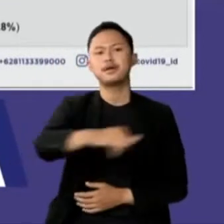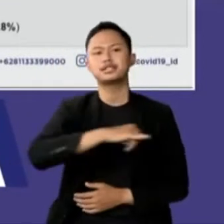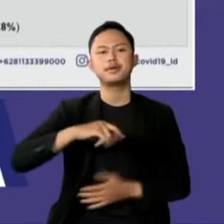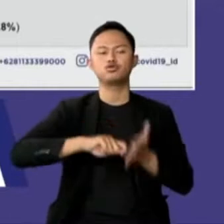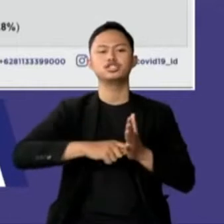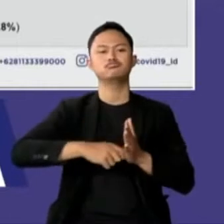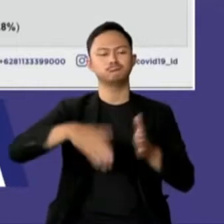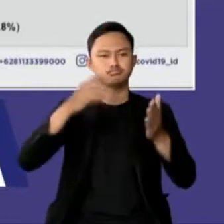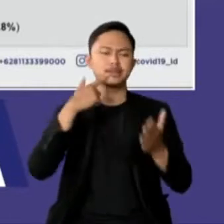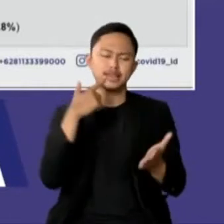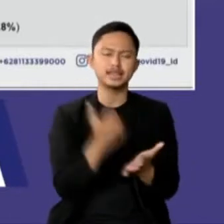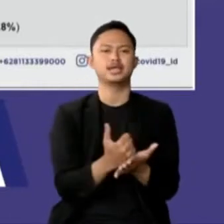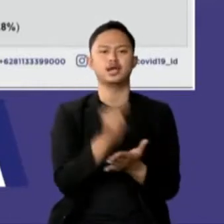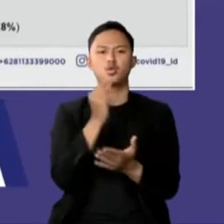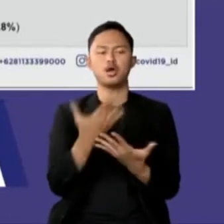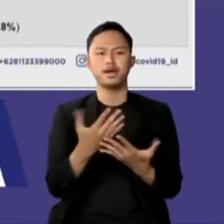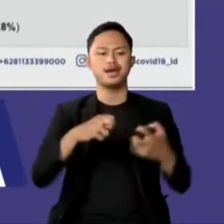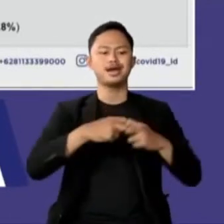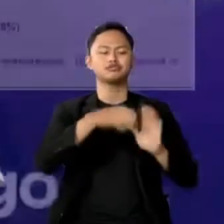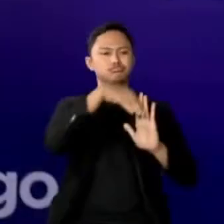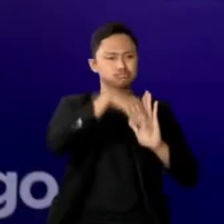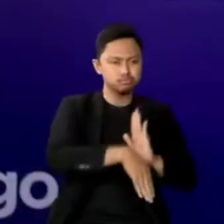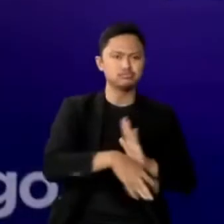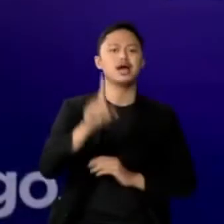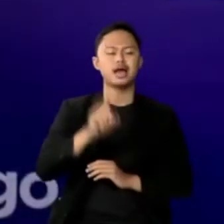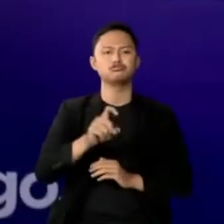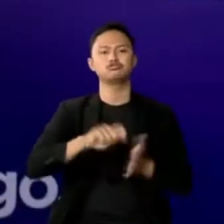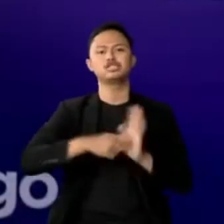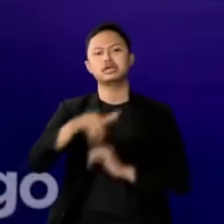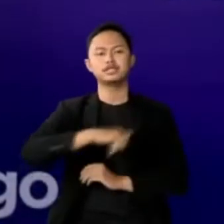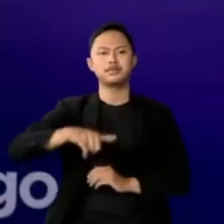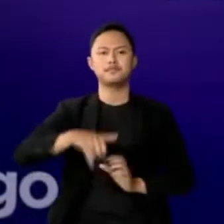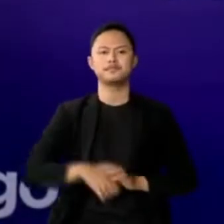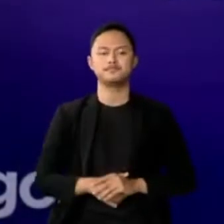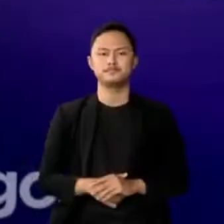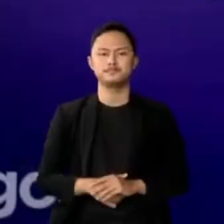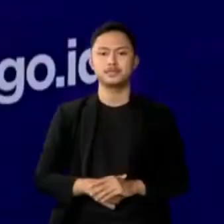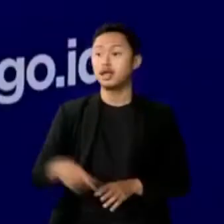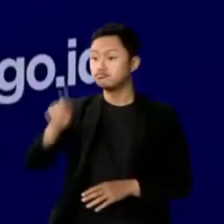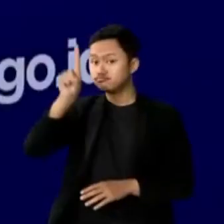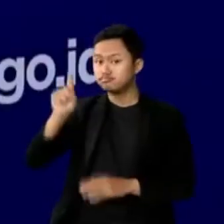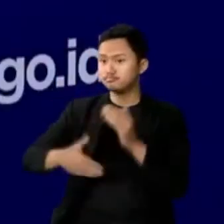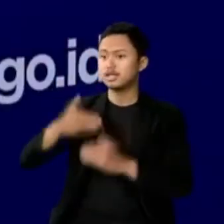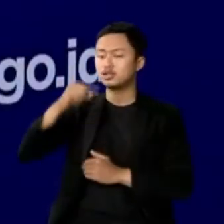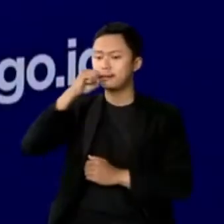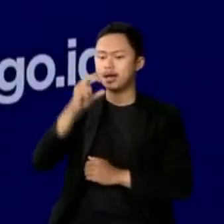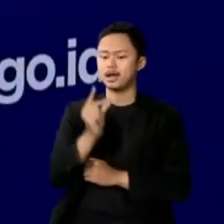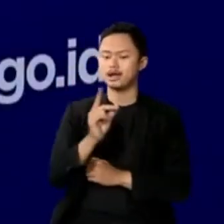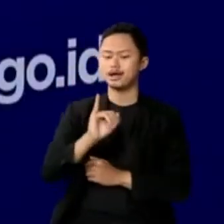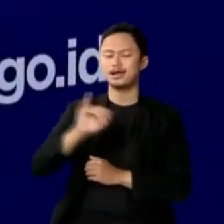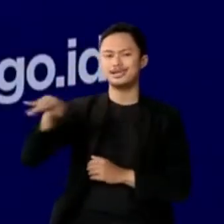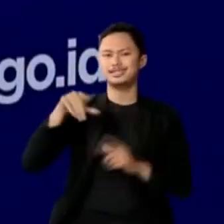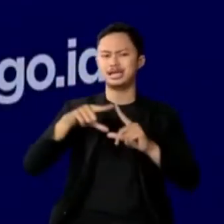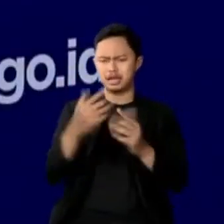kunci utama dalam rangka menurunkan Kasus apa yang selanjutnya akan saya berikan kepada Pak Riza